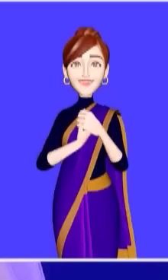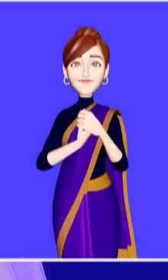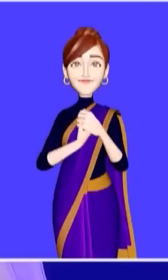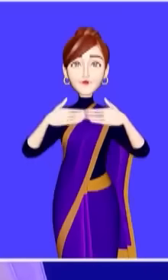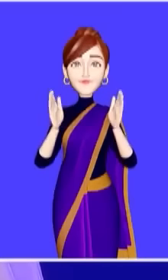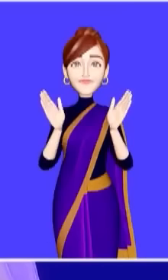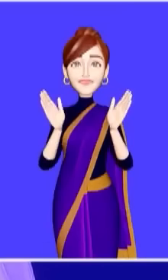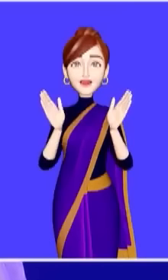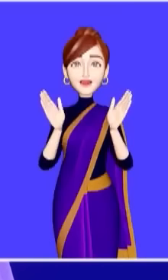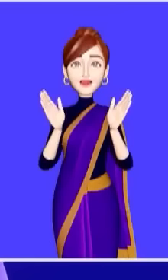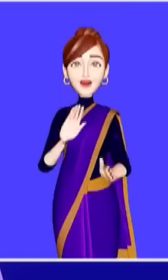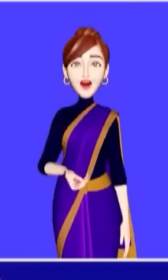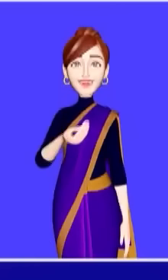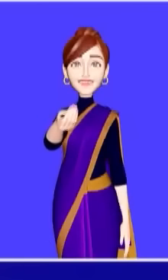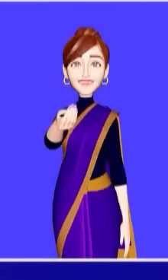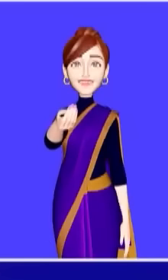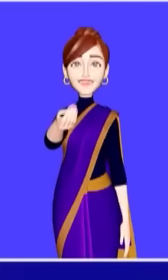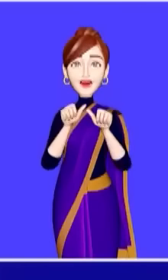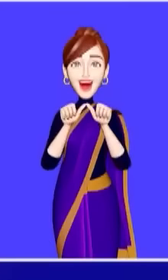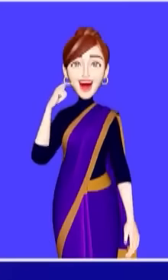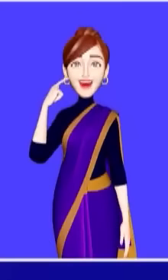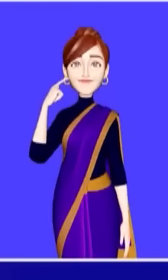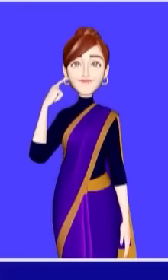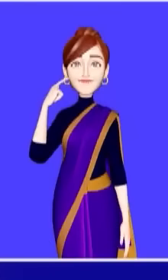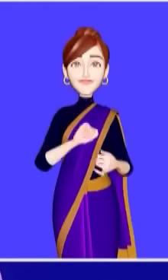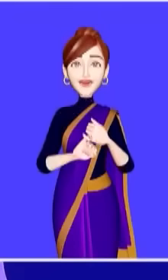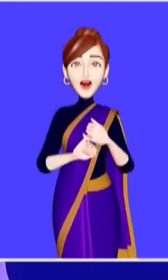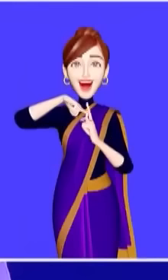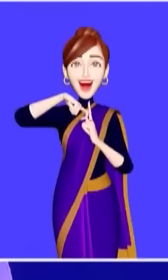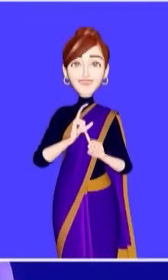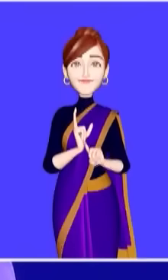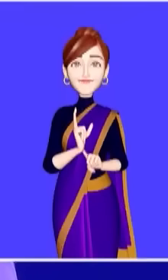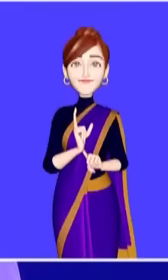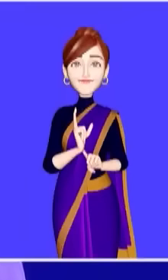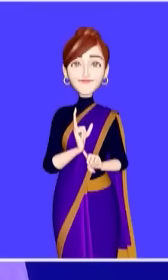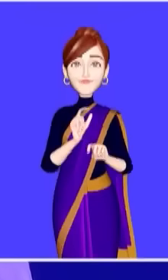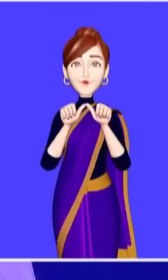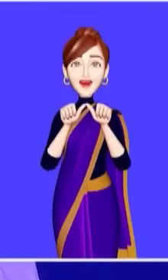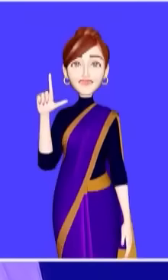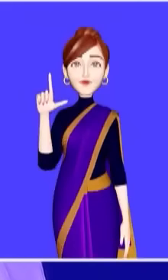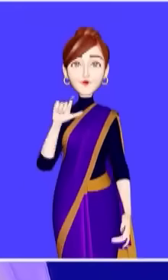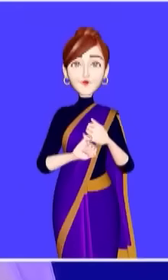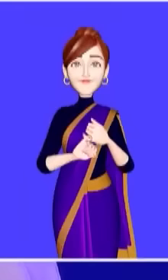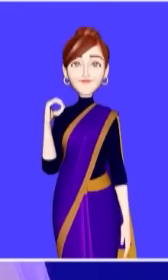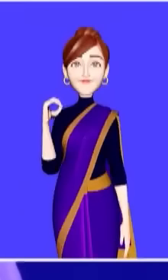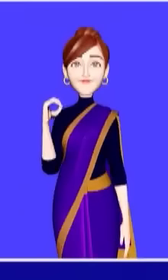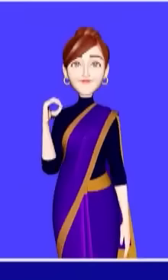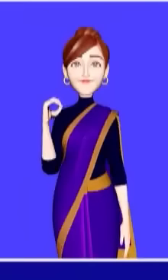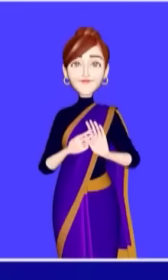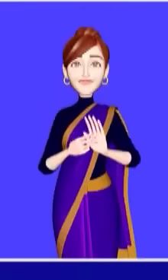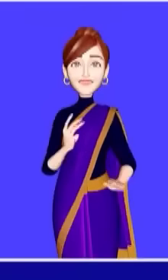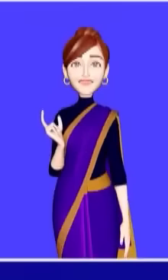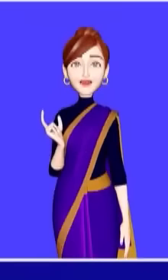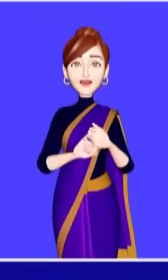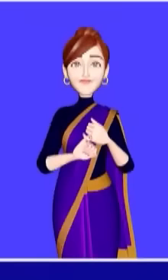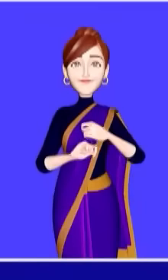मोरल एंड एथिकल सिस्टम्स, यानी एआई एथिकल गाइडेंस पर आधारित